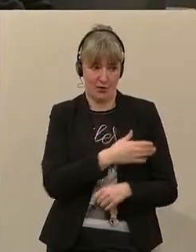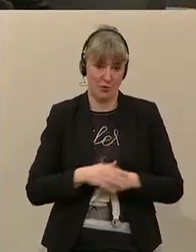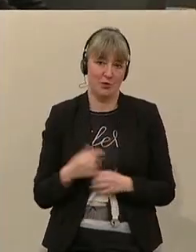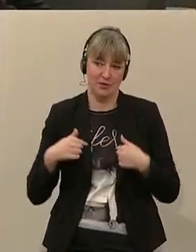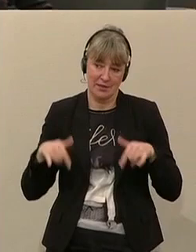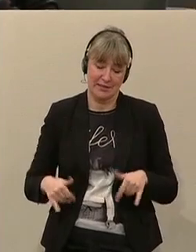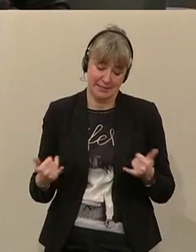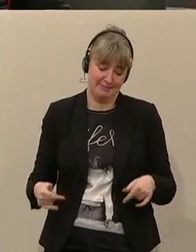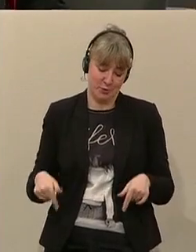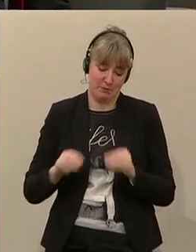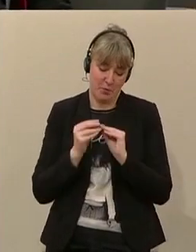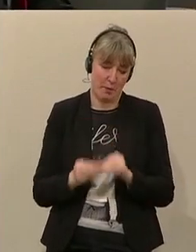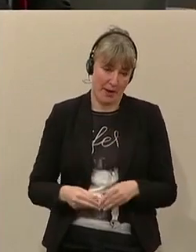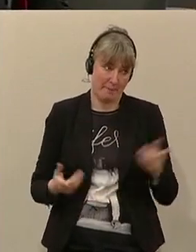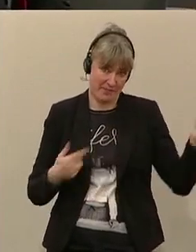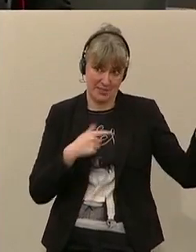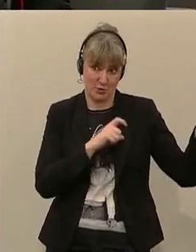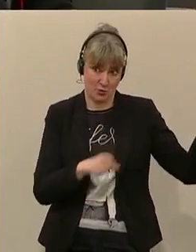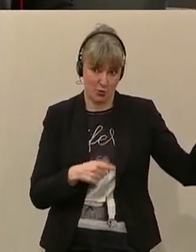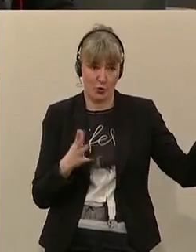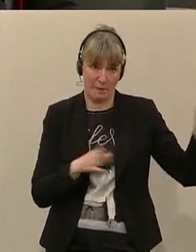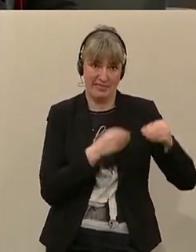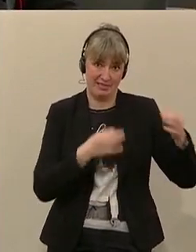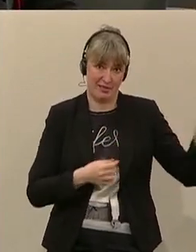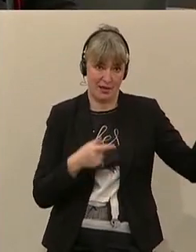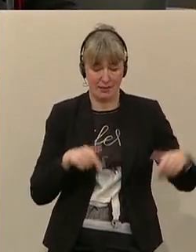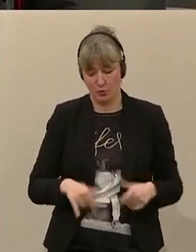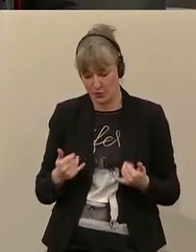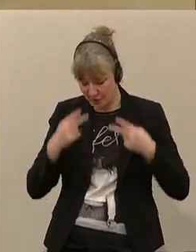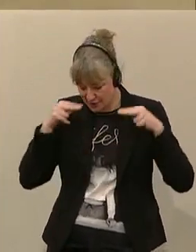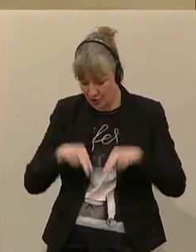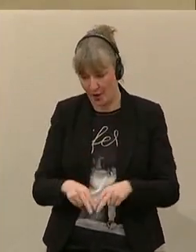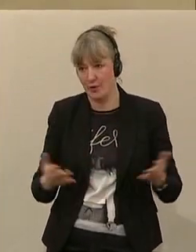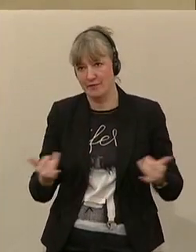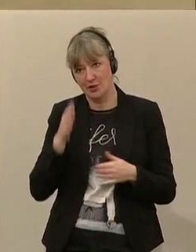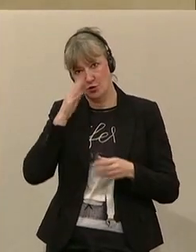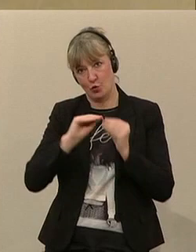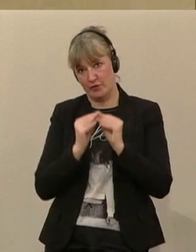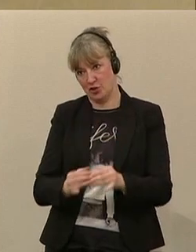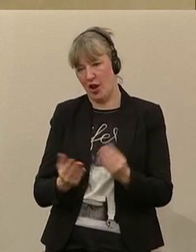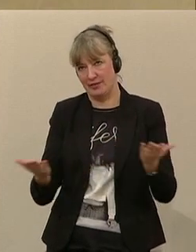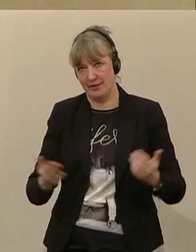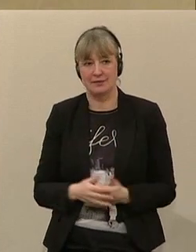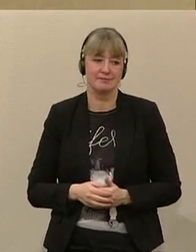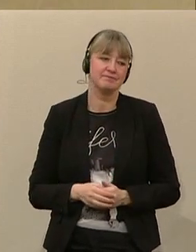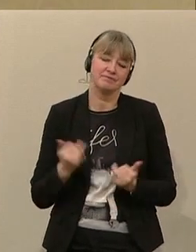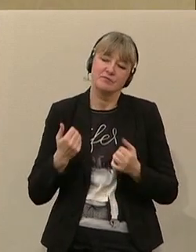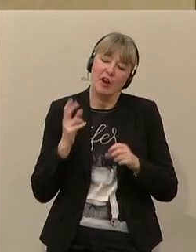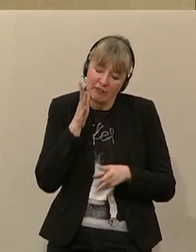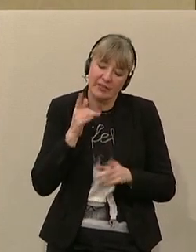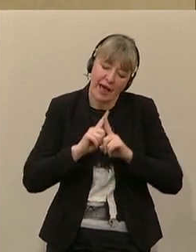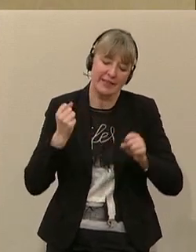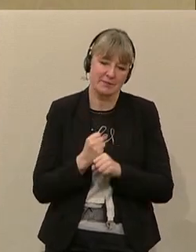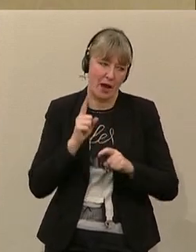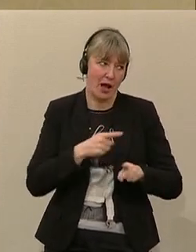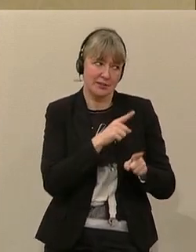müssen uns jetzt mit diesen Problemen, die Sie mitverursacht haben oder mitgetragen haben, auseinandersetzen und in die Zukunft gestalten. Und da werden wir natürlich gewisse Dinge anders machen als Sie